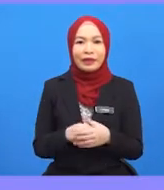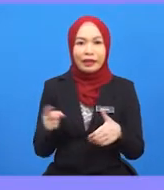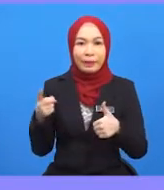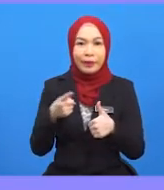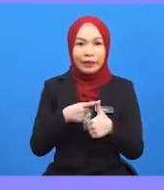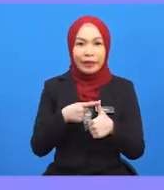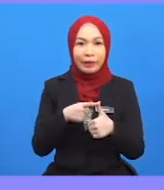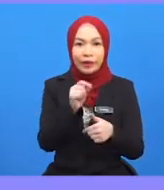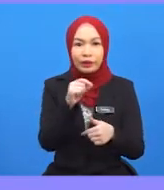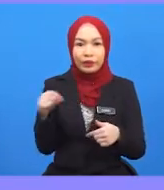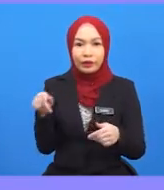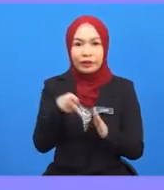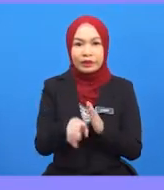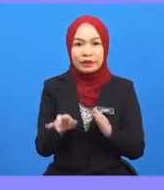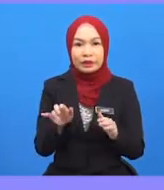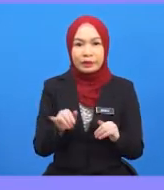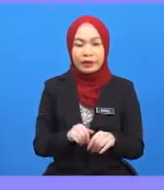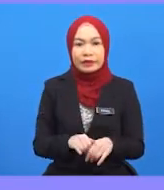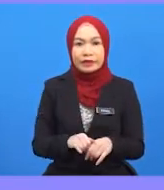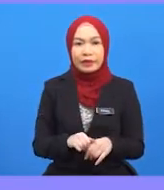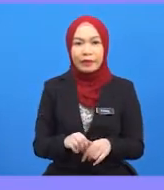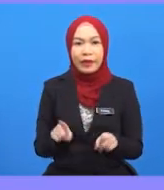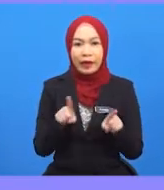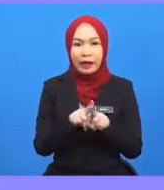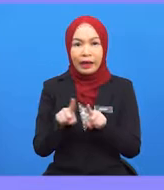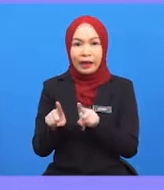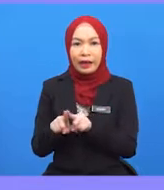Pertama, tulis persamaan kimia yang seimbang.